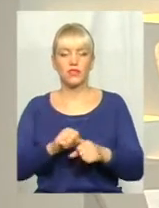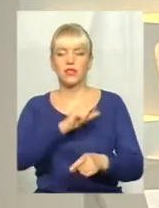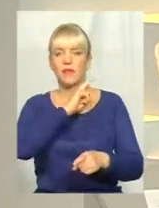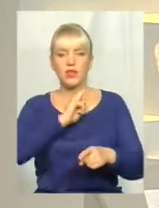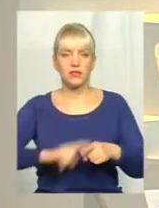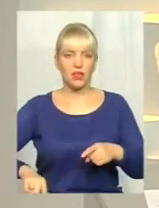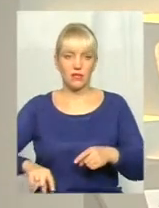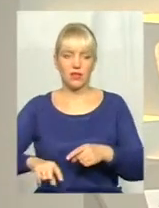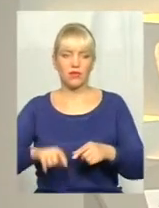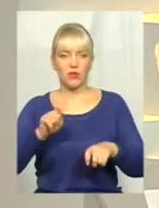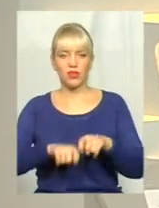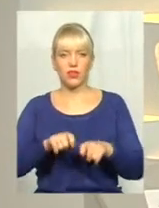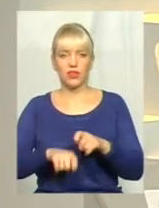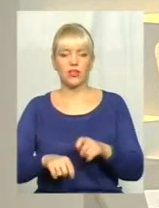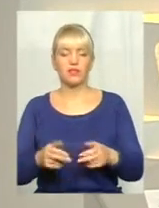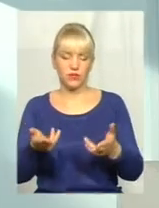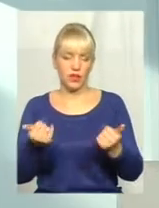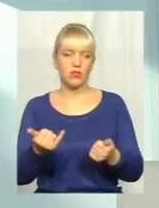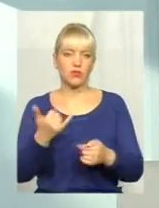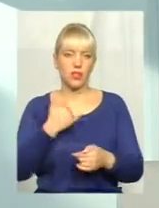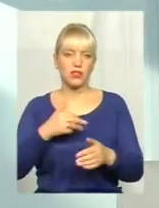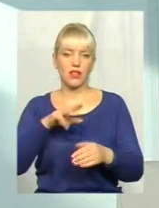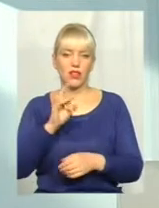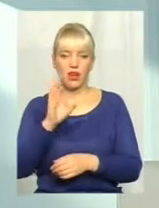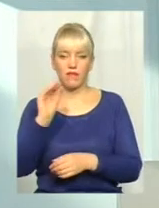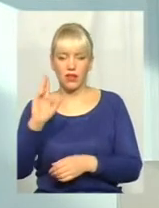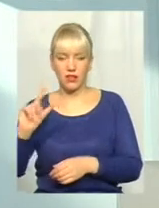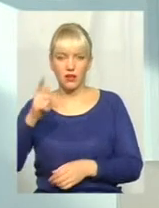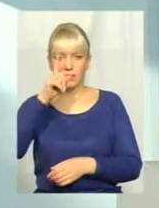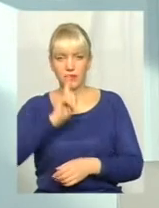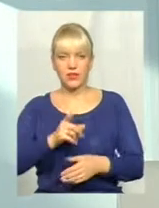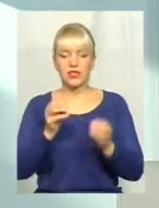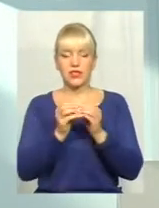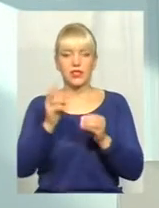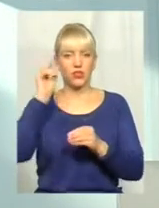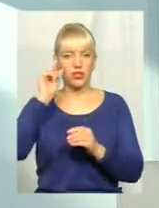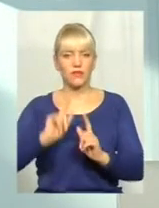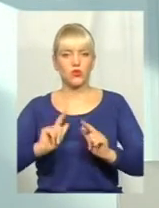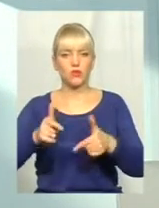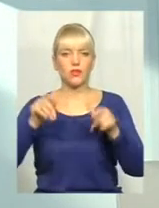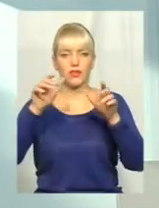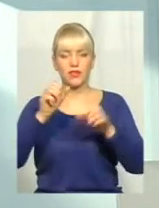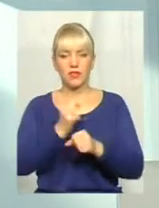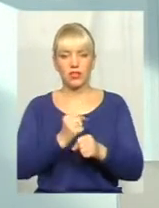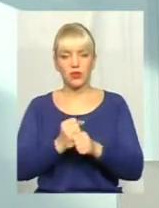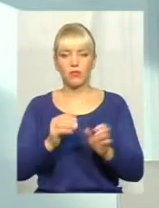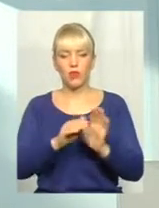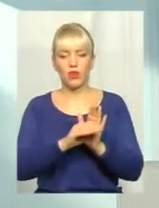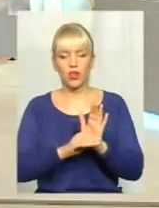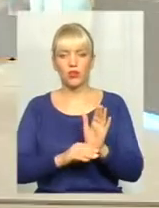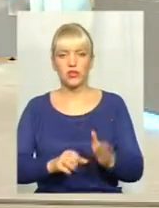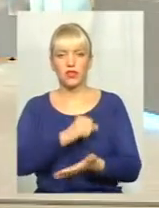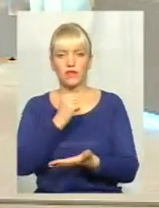блискавичні перевірки. В травні, так, дійсно, в травні місяці з 10-го числа вступив в дію порядок, затверджений постановою